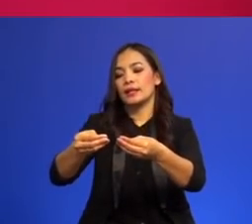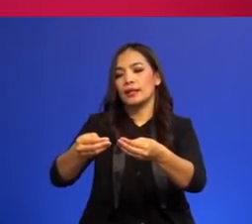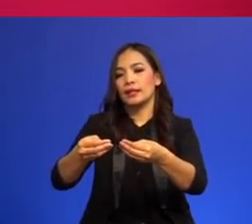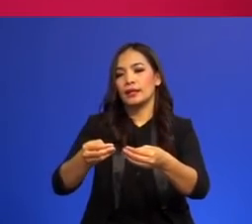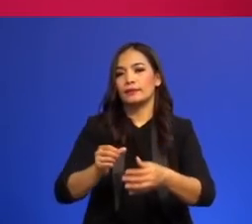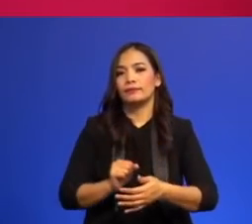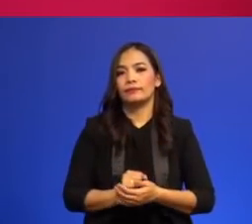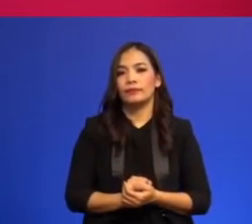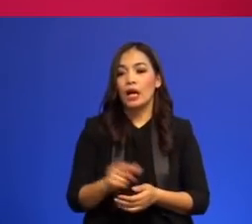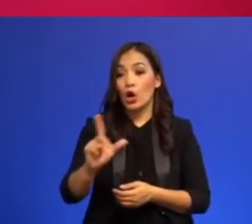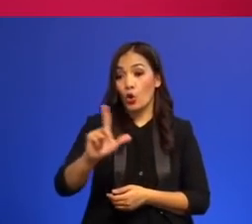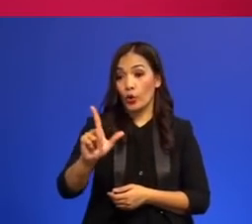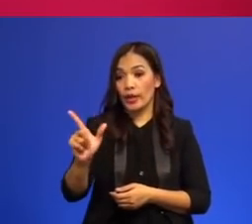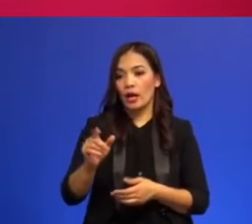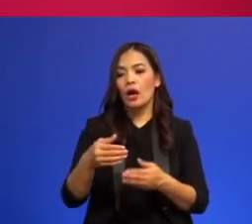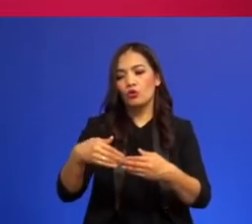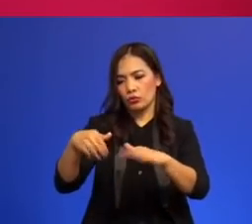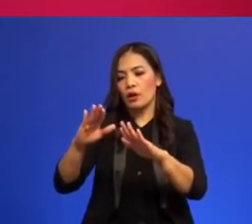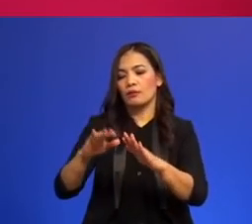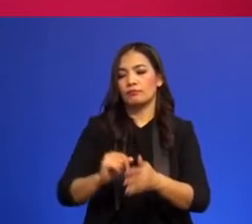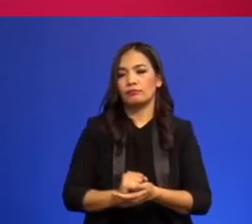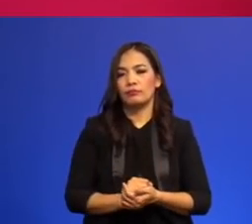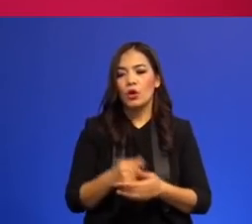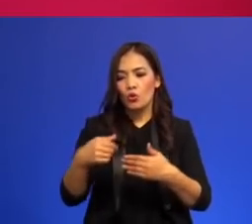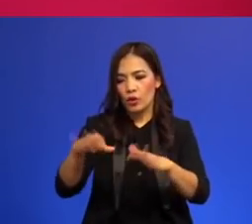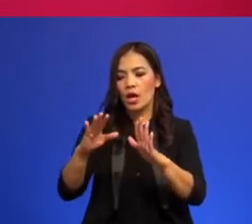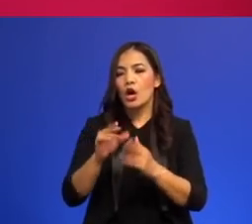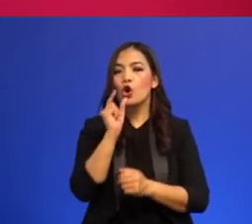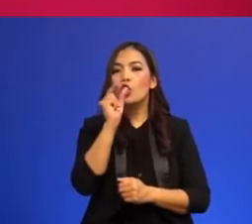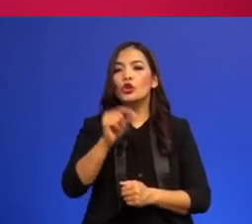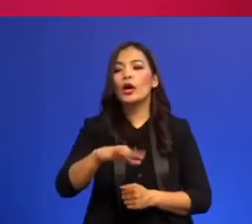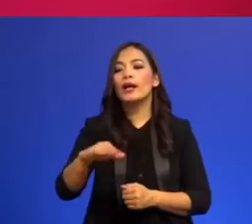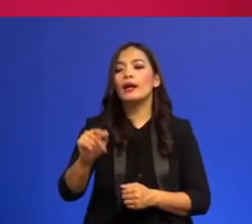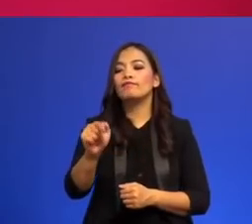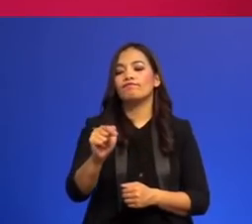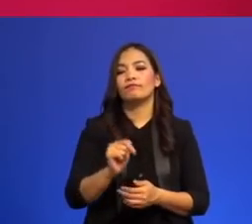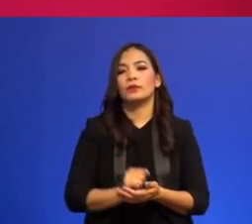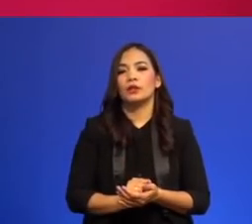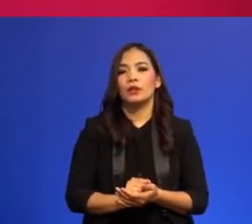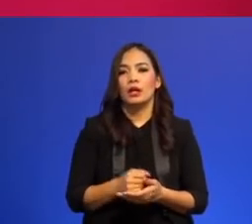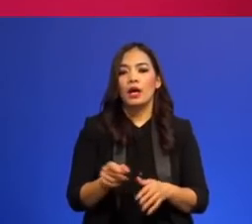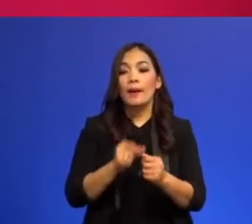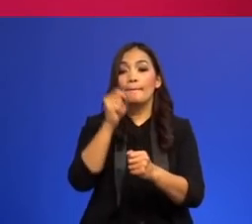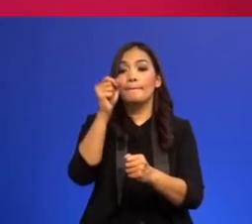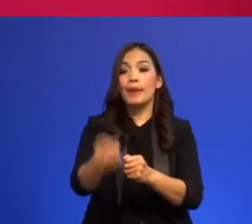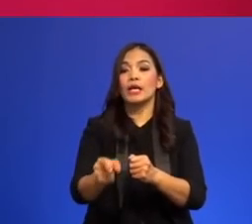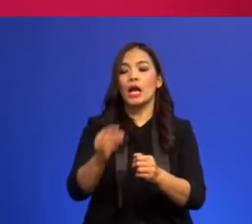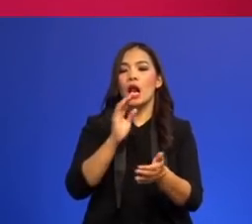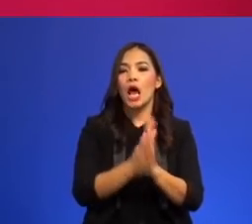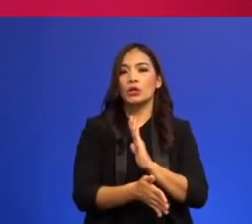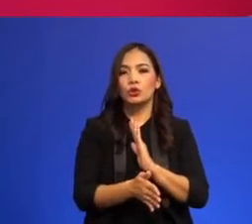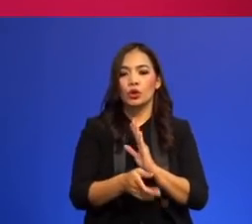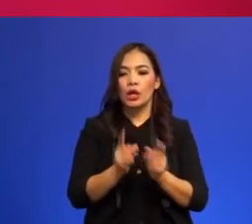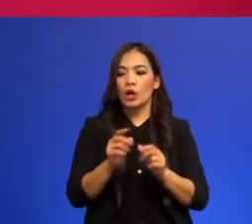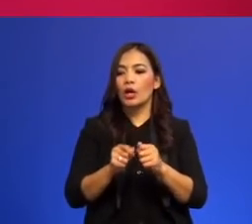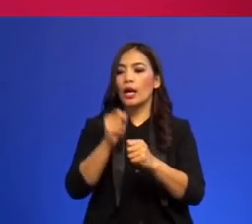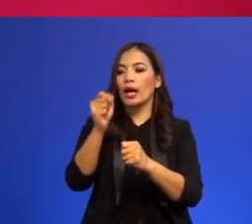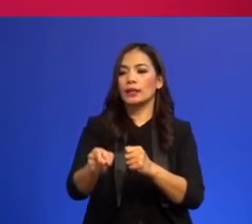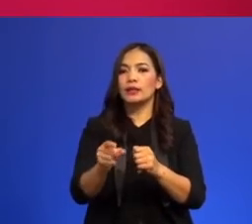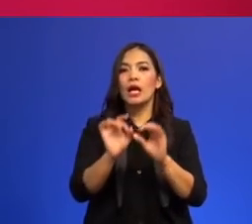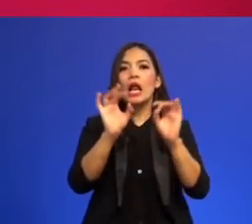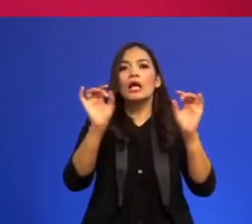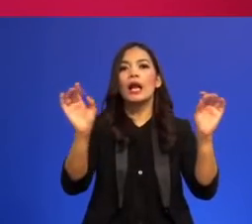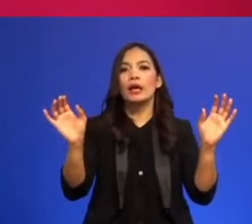ya, enggak usah, ini untuk kamu. Untuk ponakan. Atau bayarkan langsung, jangan nanti kita kasih dia, nanti dipakai yang